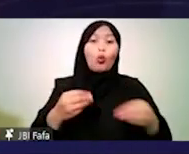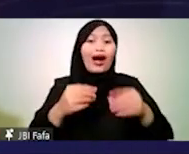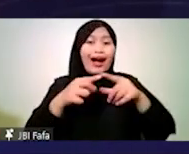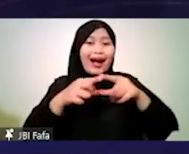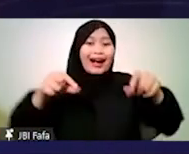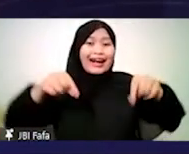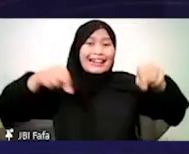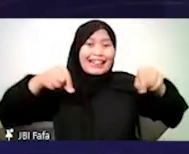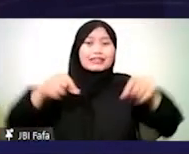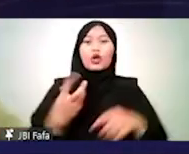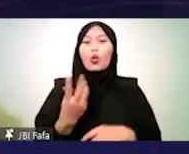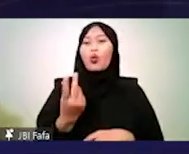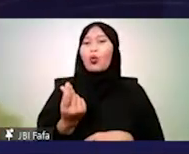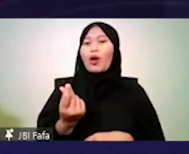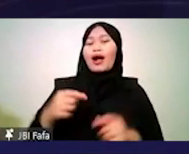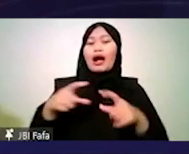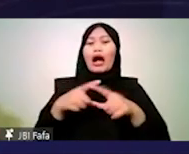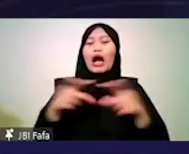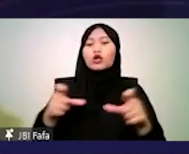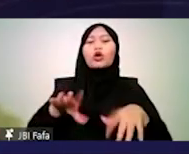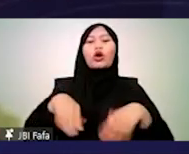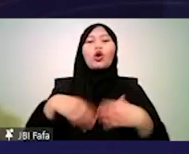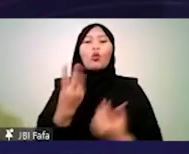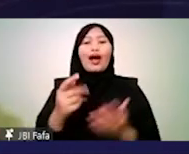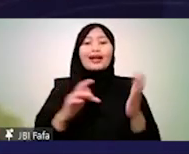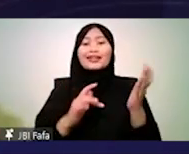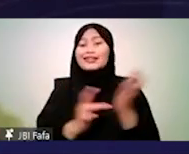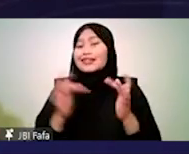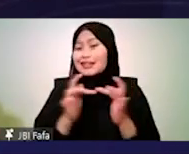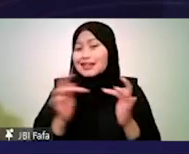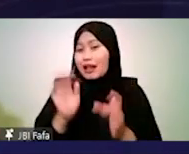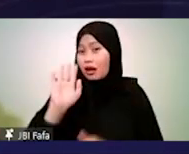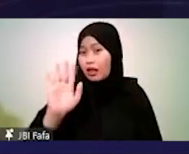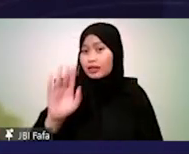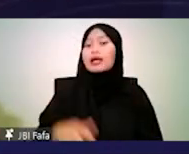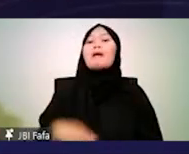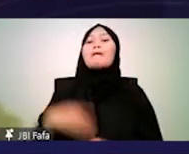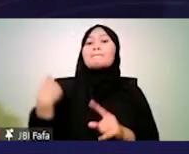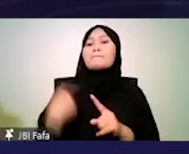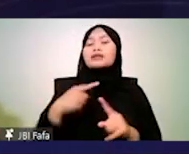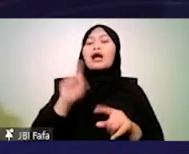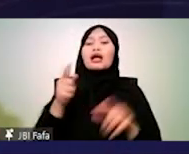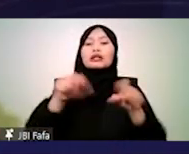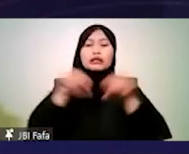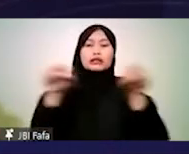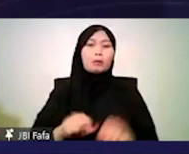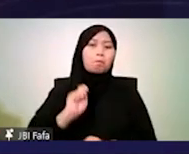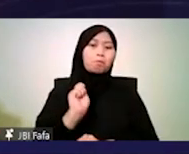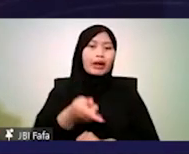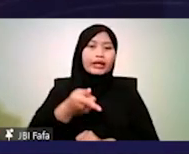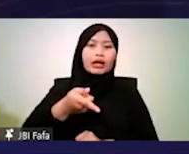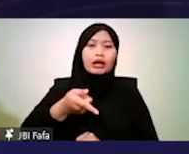uang berbasis kartu maupun ruang digital Nanti dan juga melakukan sistem pembayaran